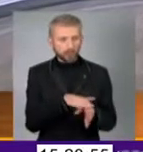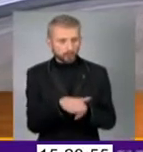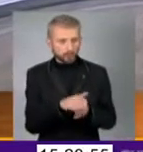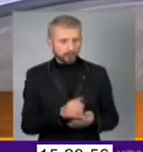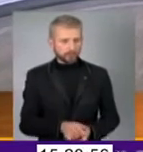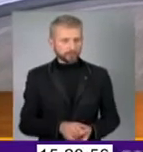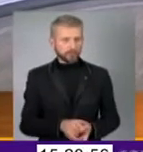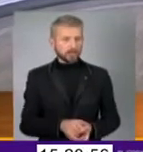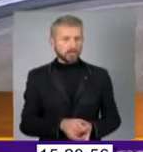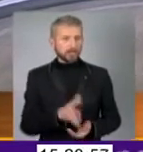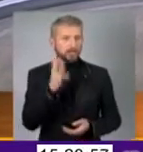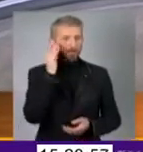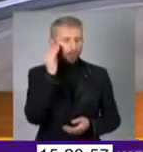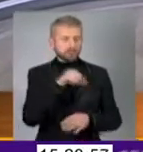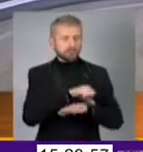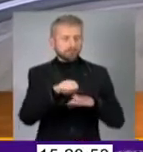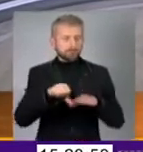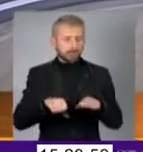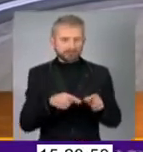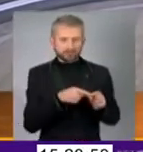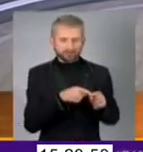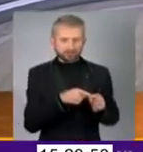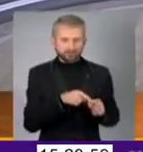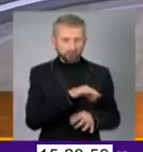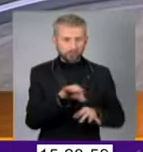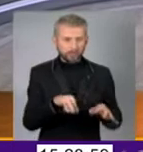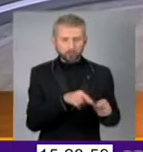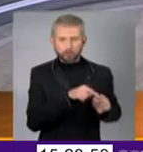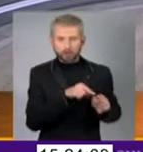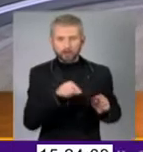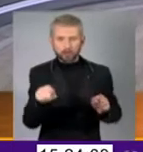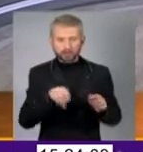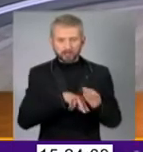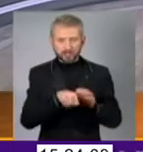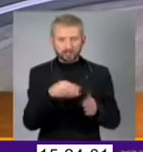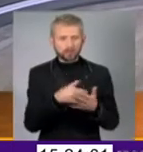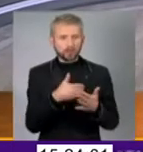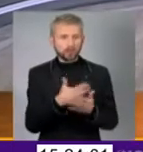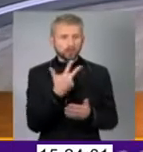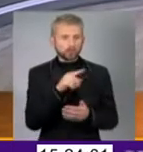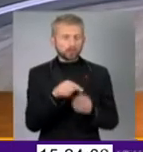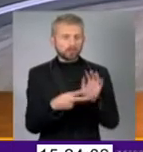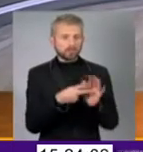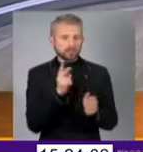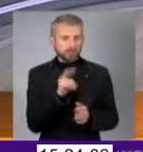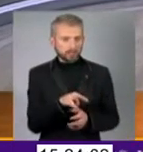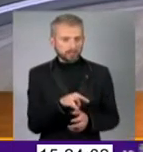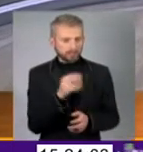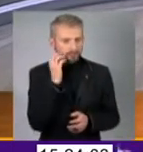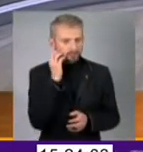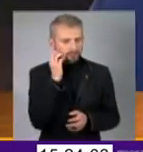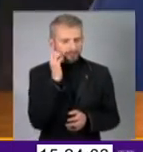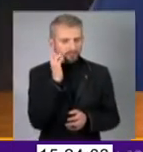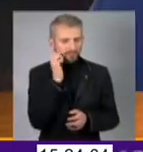Виходячи з меж проєкту, я маю на увазі протяжності взагалі лінії, це порядка 3,7 кілометрів. Є